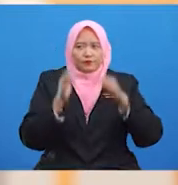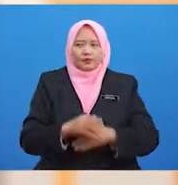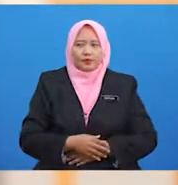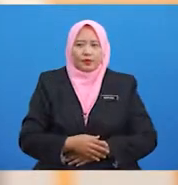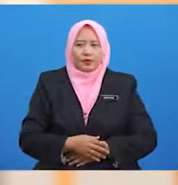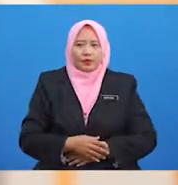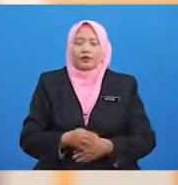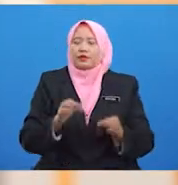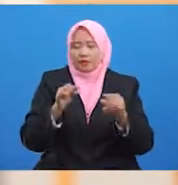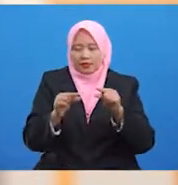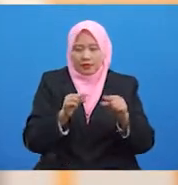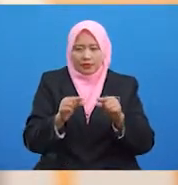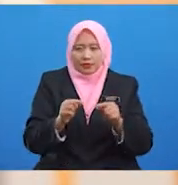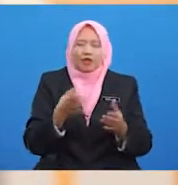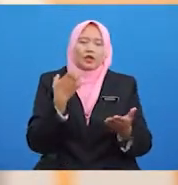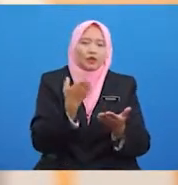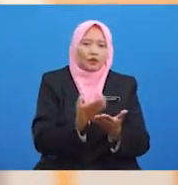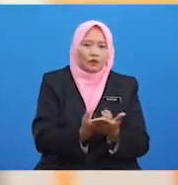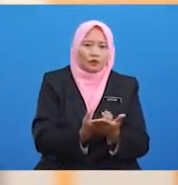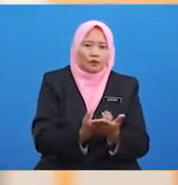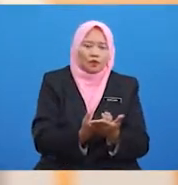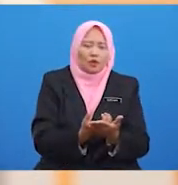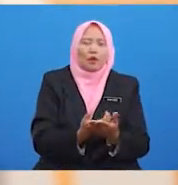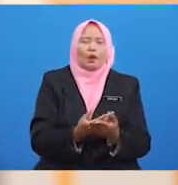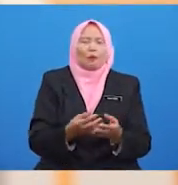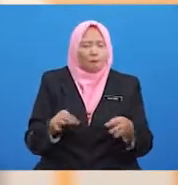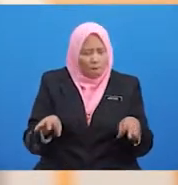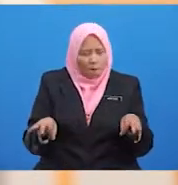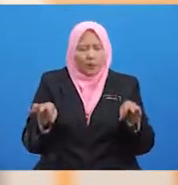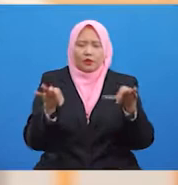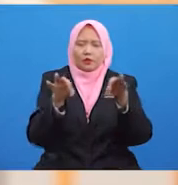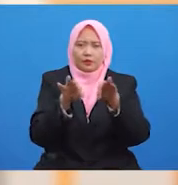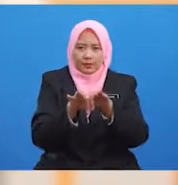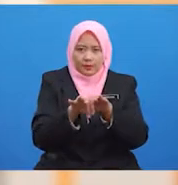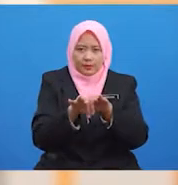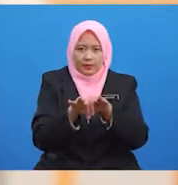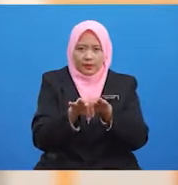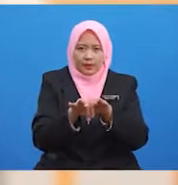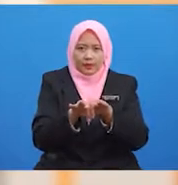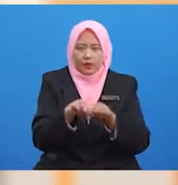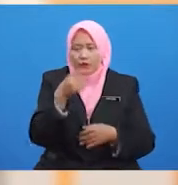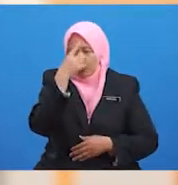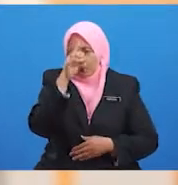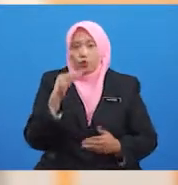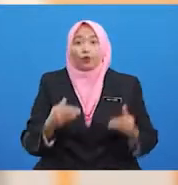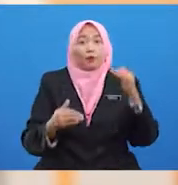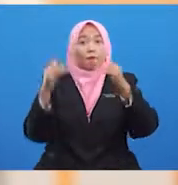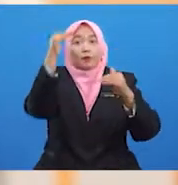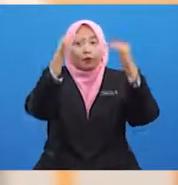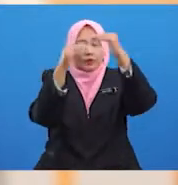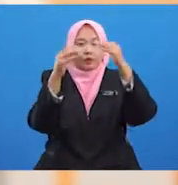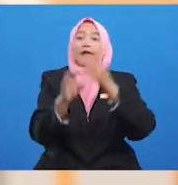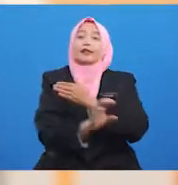Kegiatan ekonomi di Malaysia memainkan peranan yang penting terhadap pembangunan negara tau.